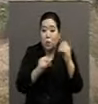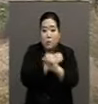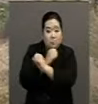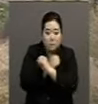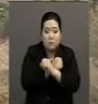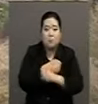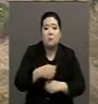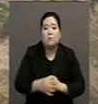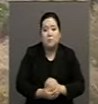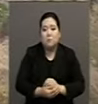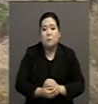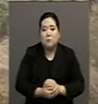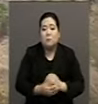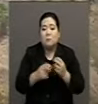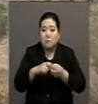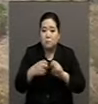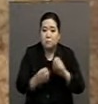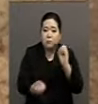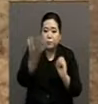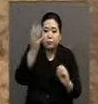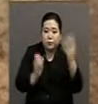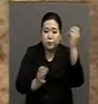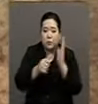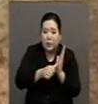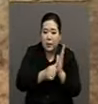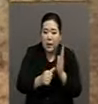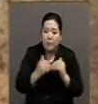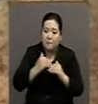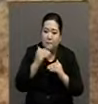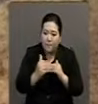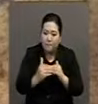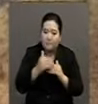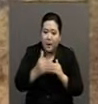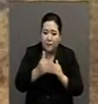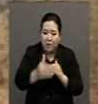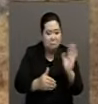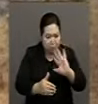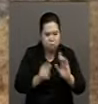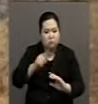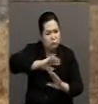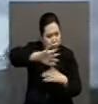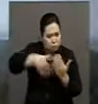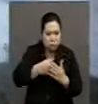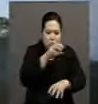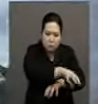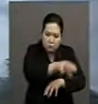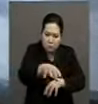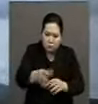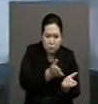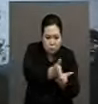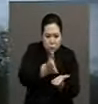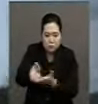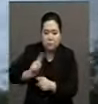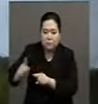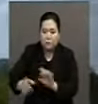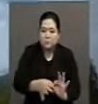การแก้ปัญหาป่าน่านจึงไม่ใช่การไขทีละเปราะหรือแก้ทีละเรื่องแต่ต้องใช้ความร่วมมือของทุกฝ่ายเพื่อหาจุดร่วมระหว่าง